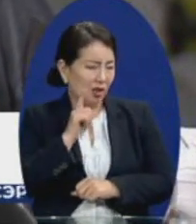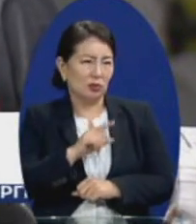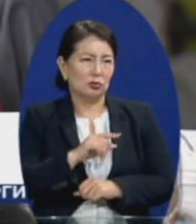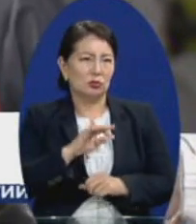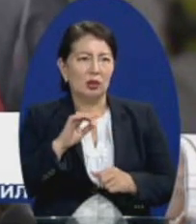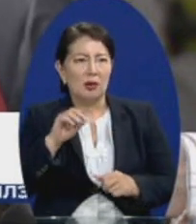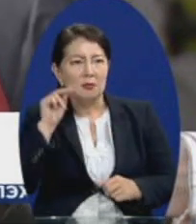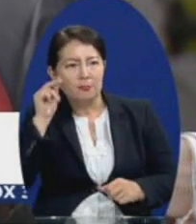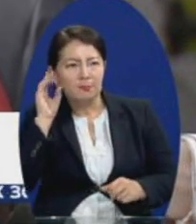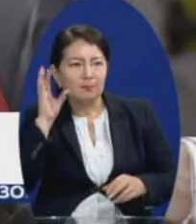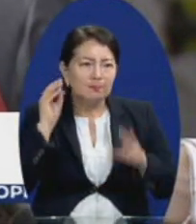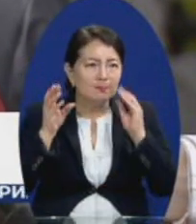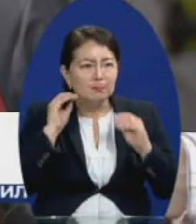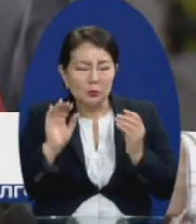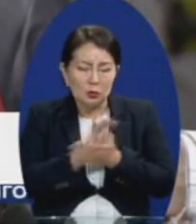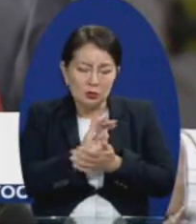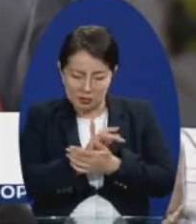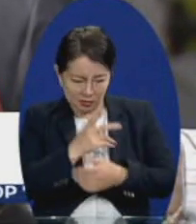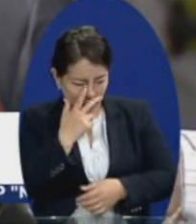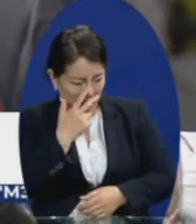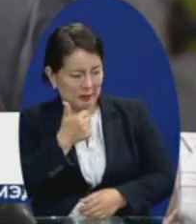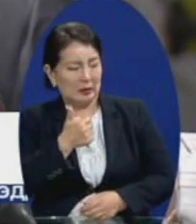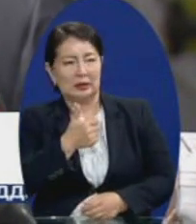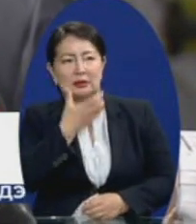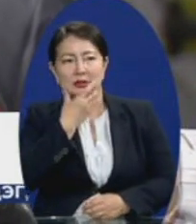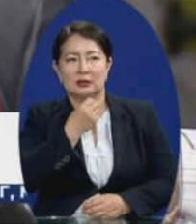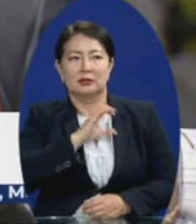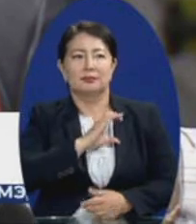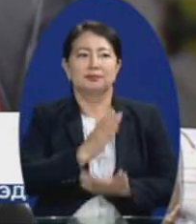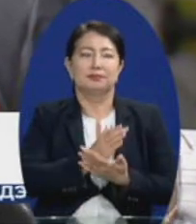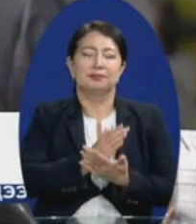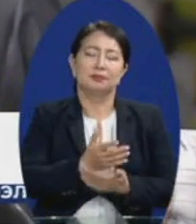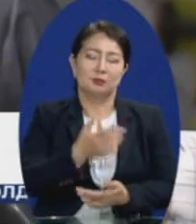хурдан сурдаг хурдтай байдал нь бидний хувьд маш их таатай байдаг.